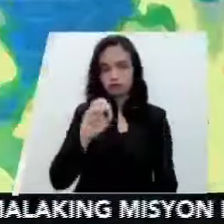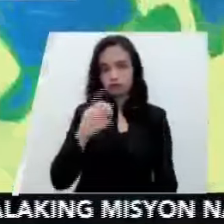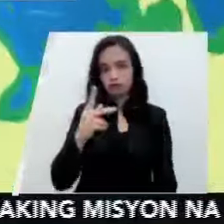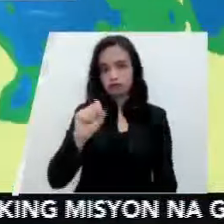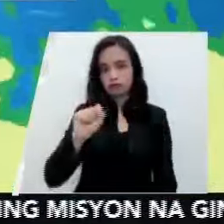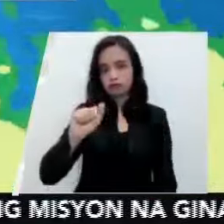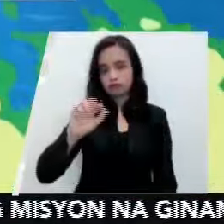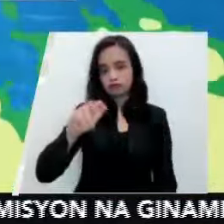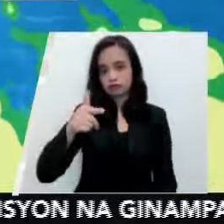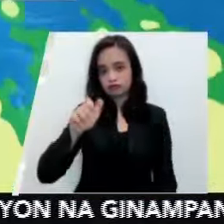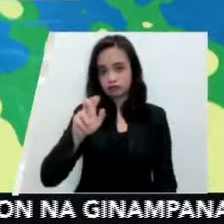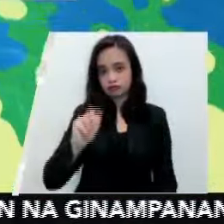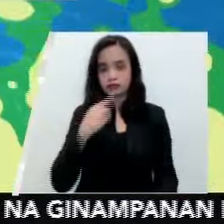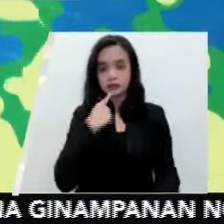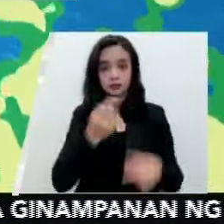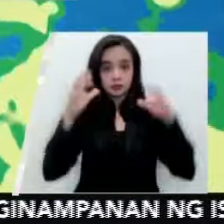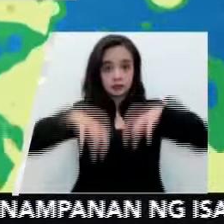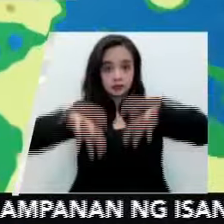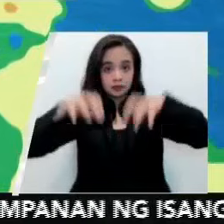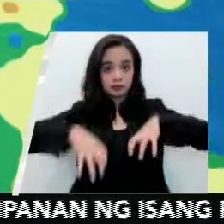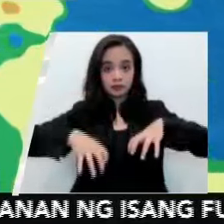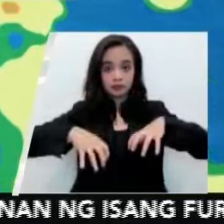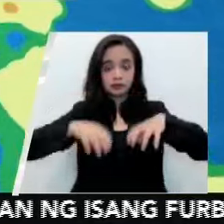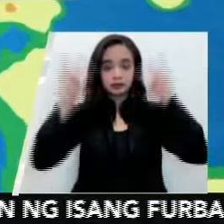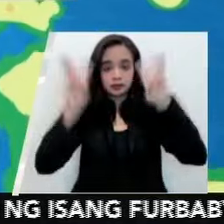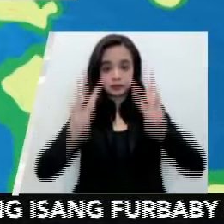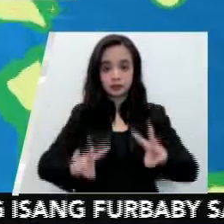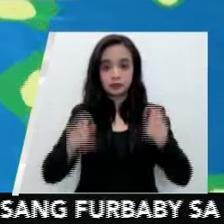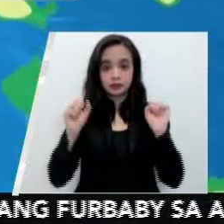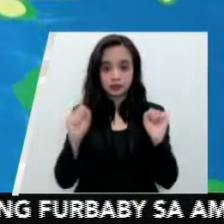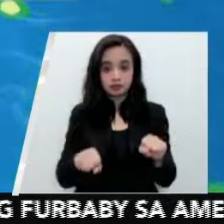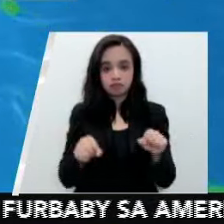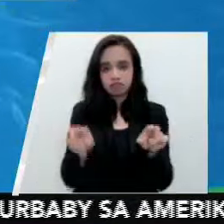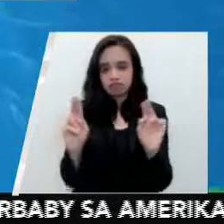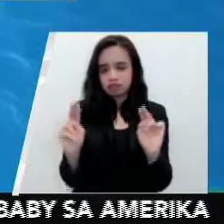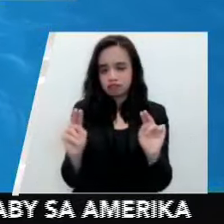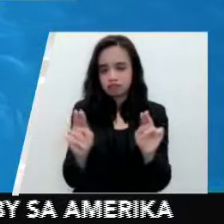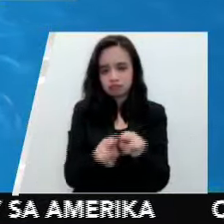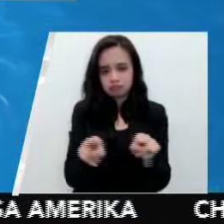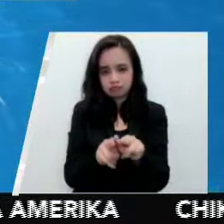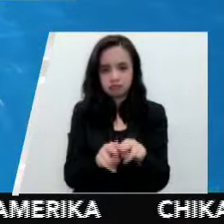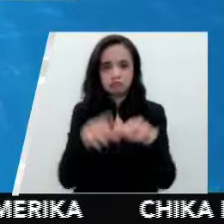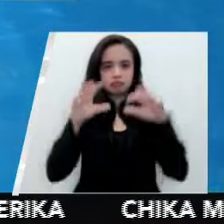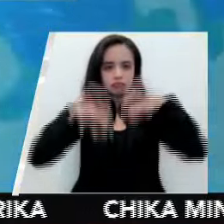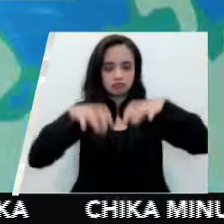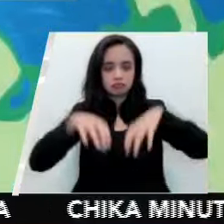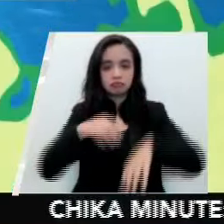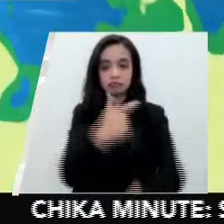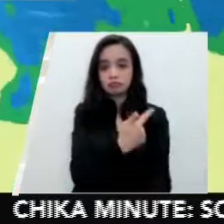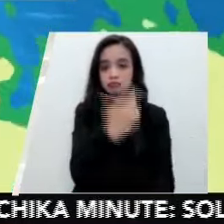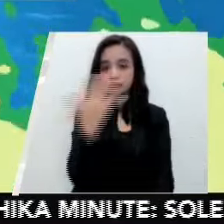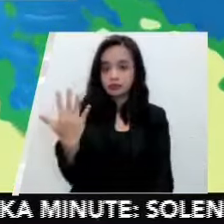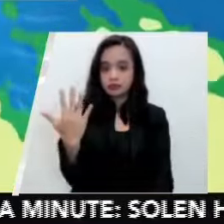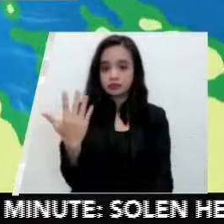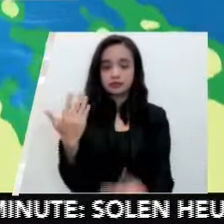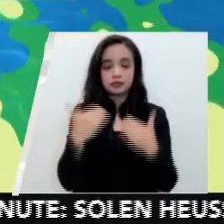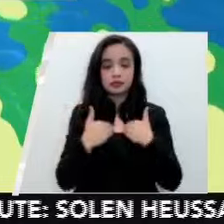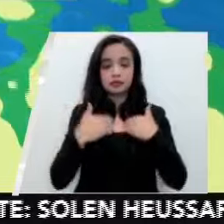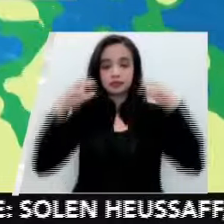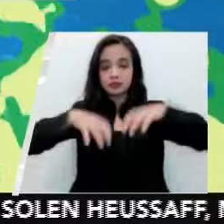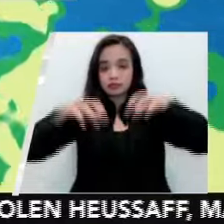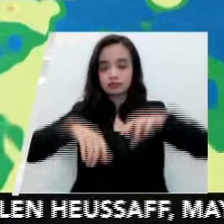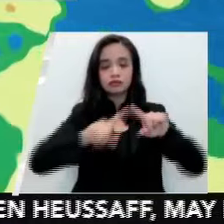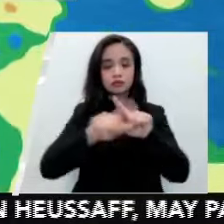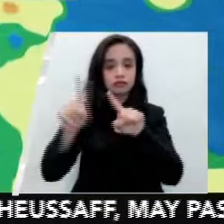sa rainfall forecast ng Metro Weather, posibleng katamtaman hanggang malalakas sa ulan sa General Santos City. May pag-ulan din sa ilang bahagi ng Samar